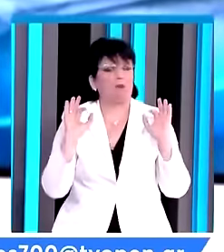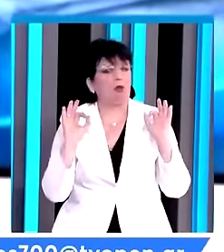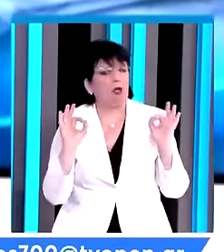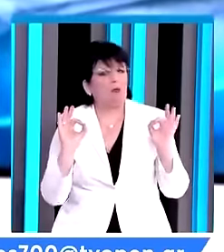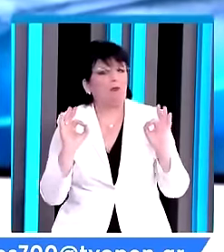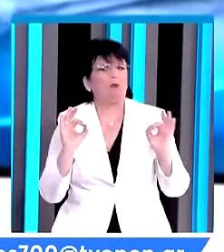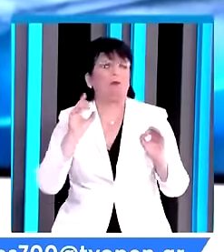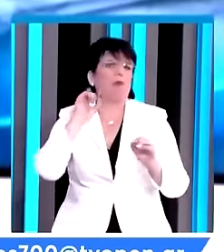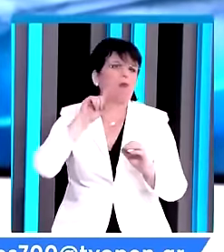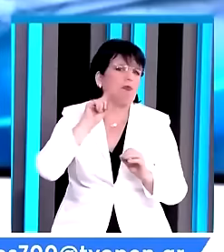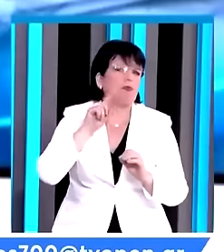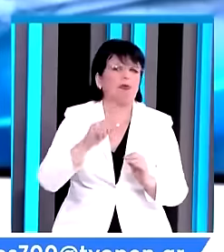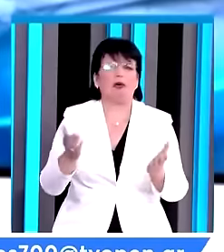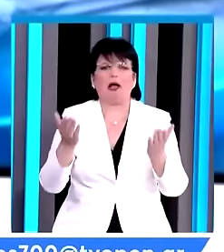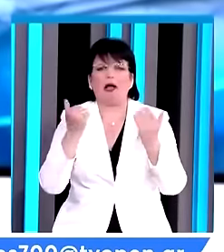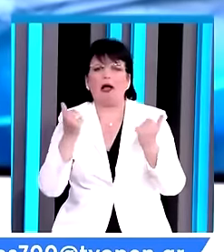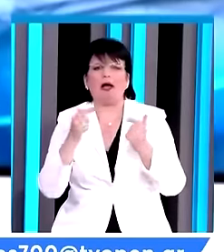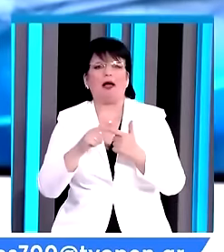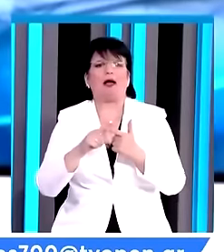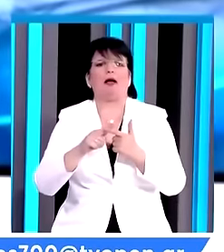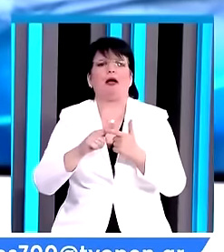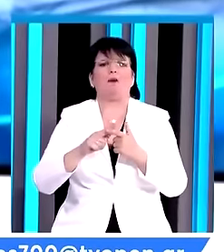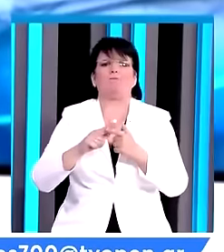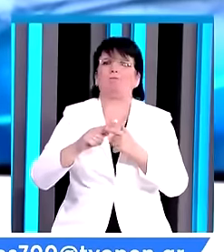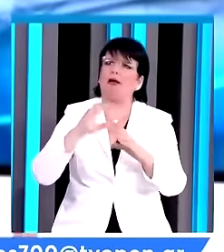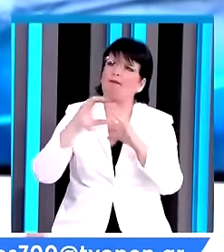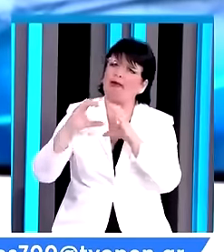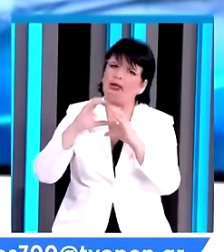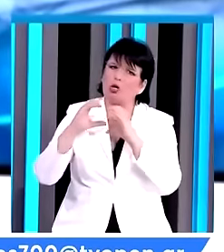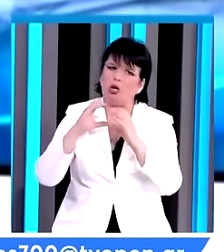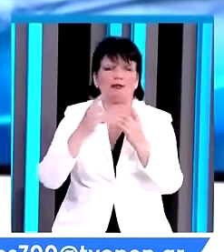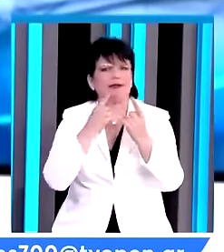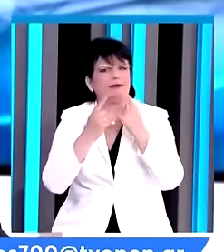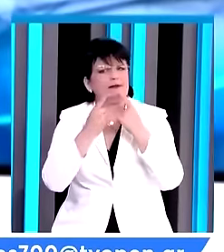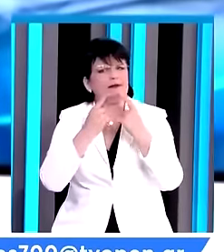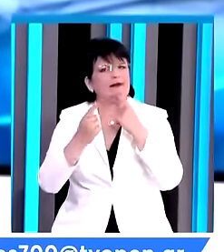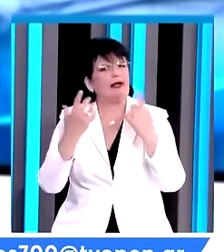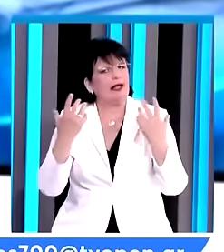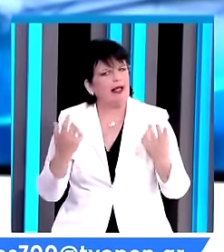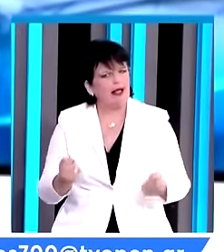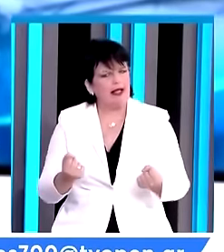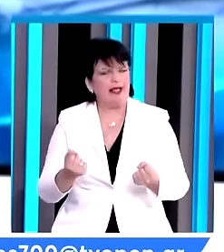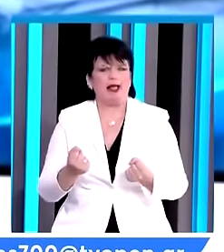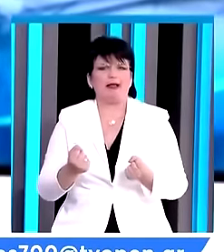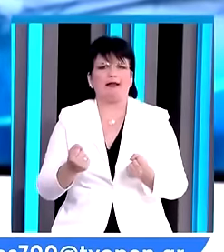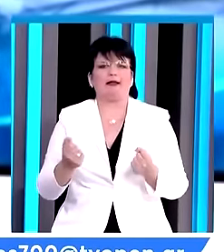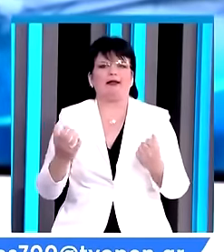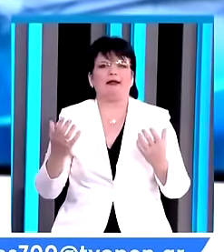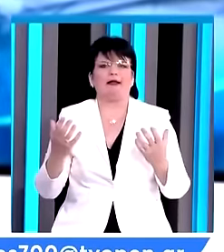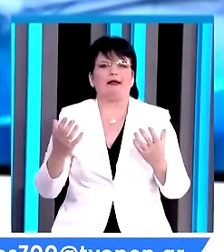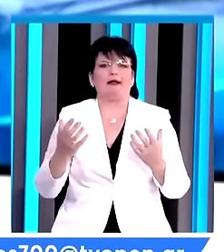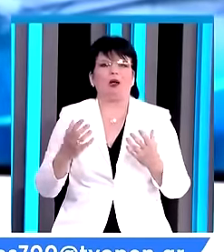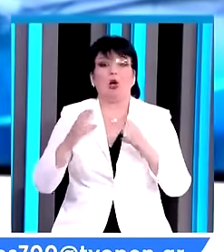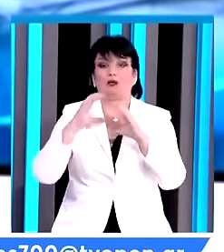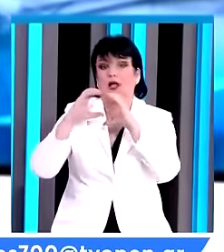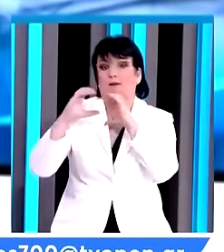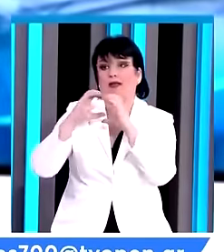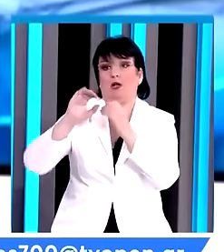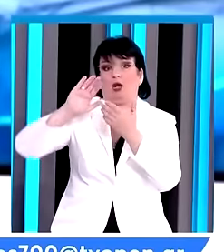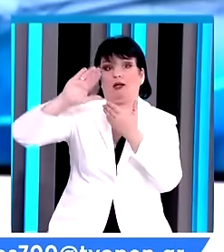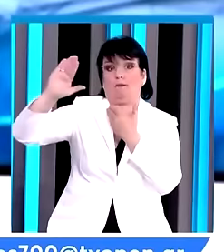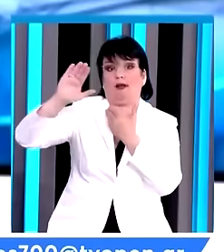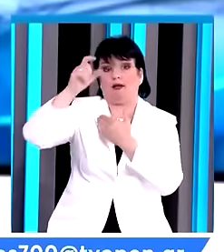δεν έχουμε παραβιάσεις. Υπάρχει διάβλη επικοινωνίας. Φαντάζομαι ότι ουδής μπορεί να αρνηθεί ότι είναι καλό να επικοινωνείς με το